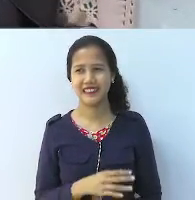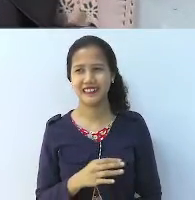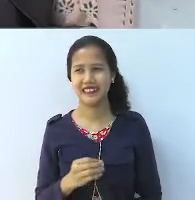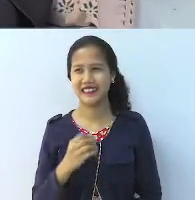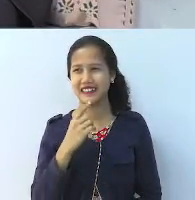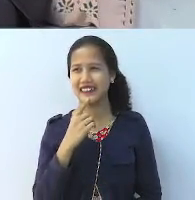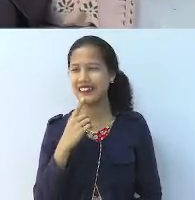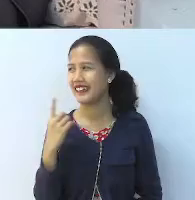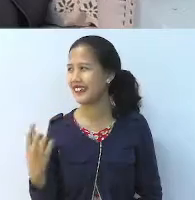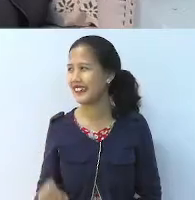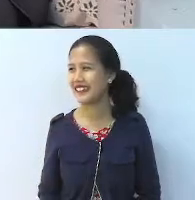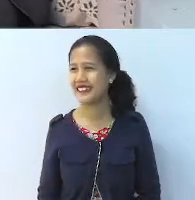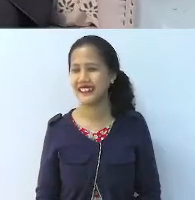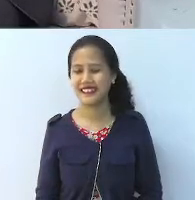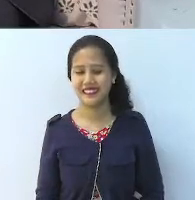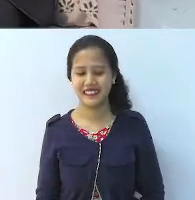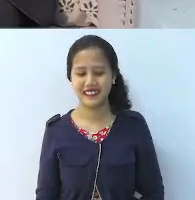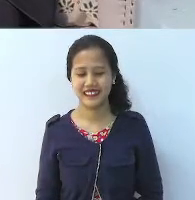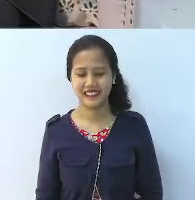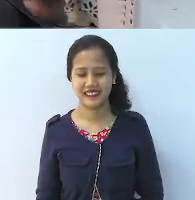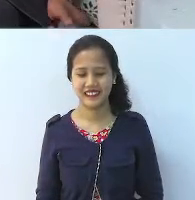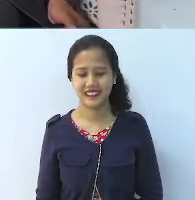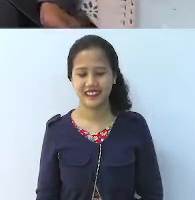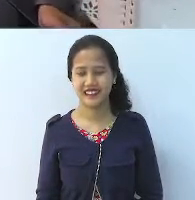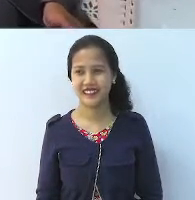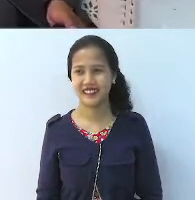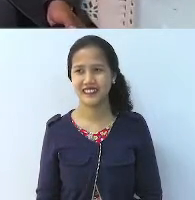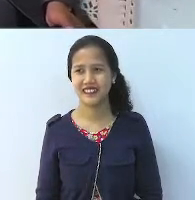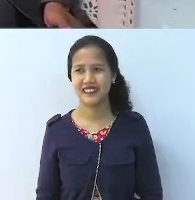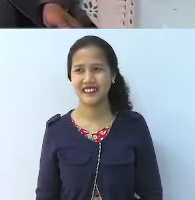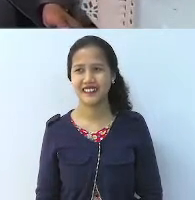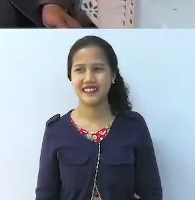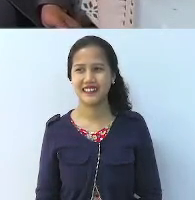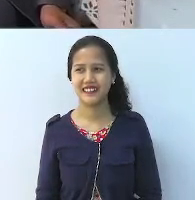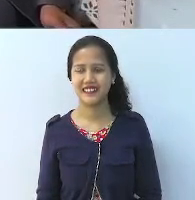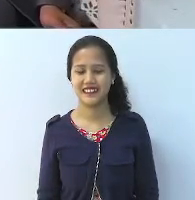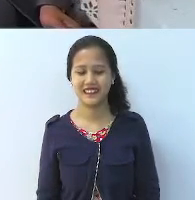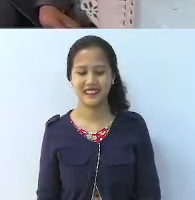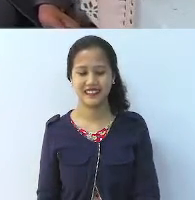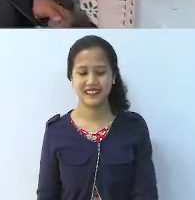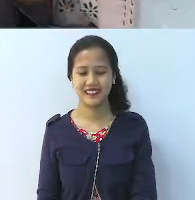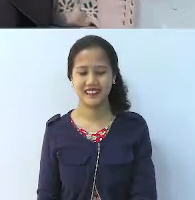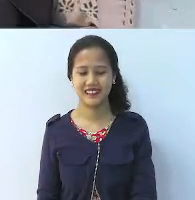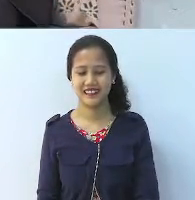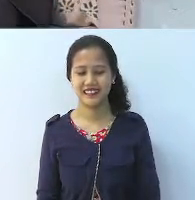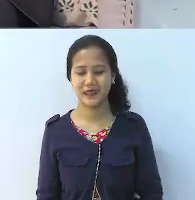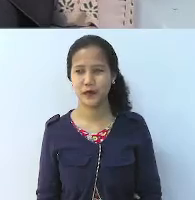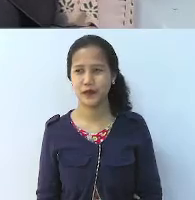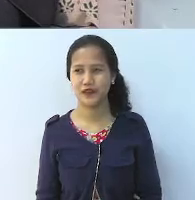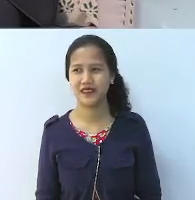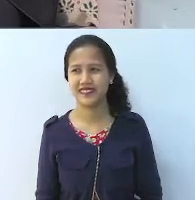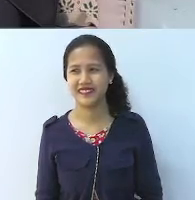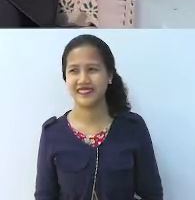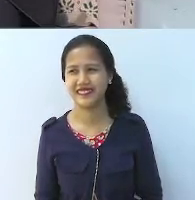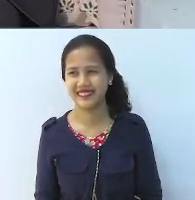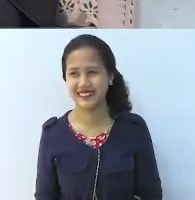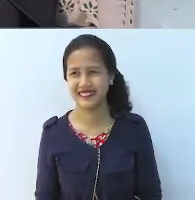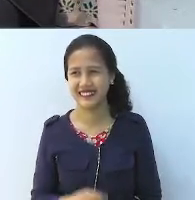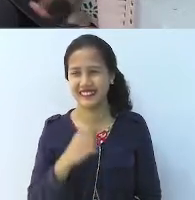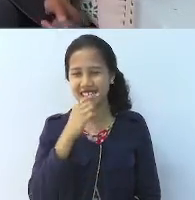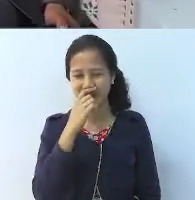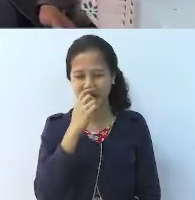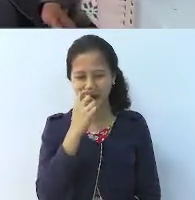programang Impormasyong Pangkalusugan. Bago tayo magtapos, hahayaan ko muna makabati ang aking speaker, co-host for this day. Sige po,